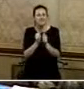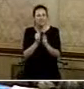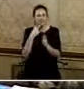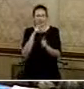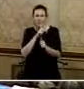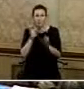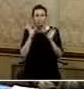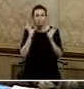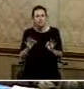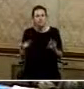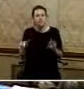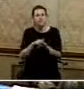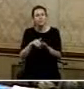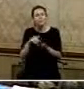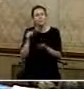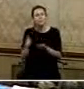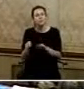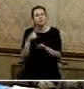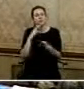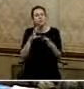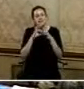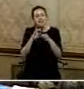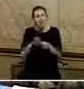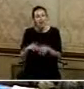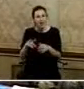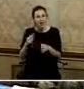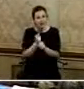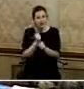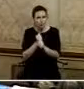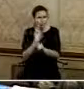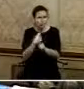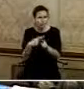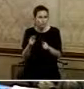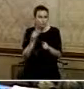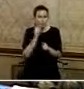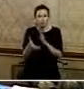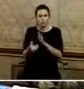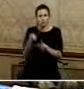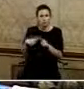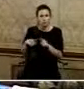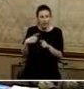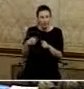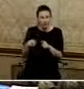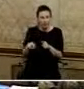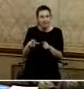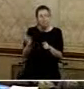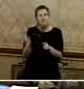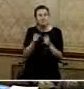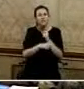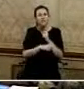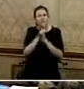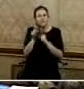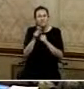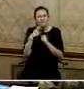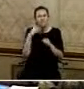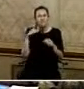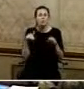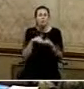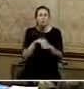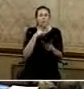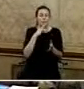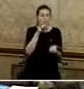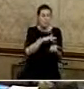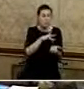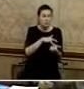zaposleni na stalnim mjestima, dakle, ne mogu zapravniti izlati kredite. Svi fakulteti su zapravo u